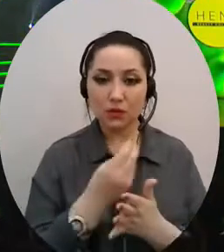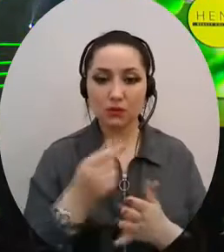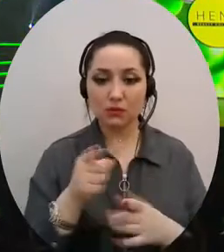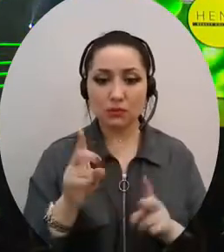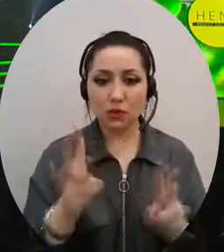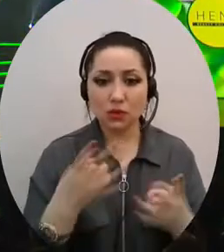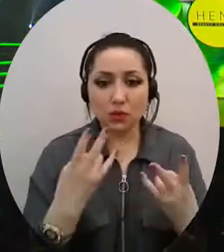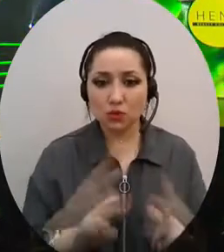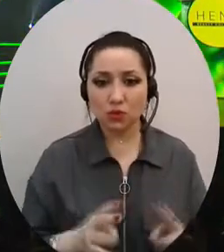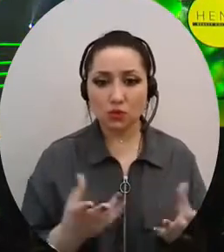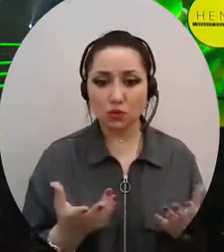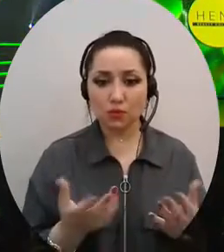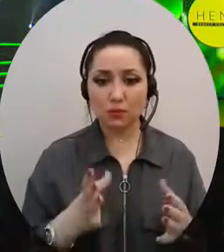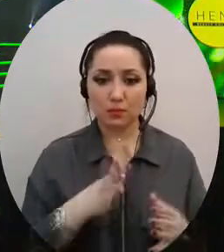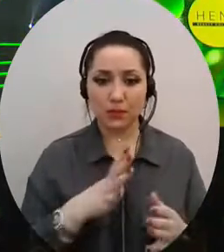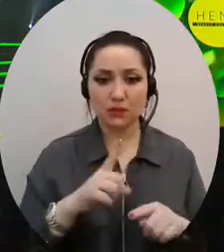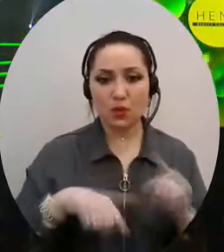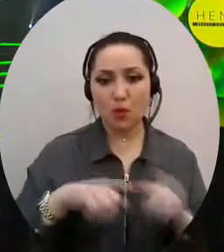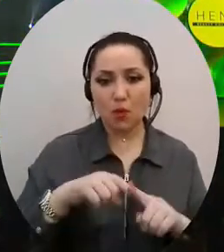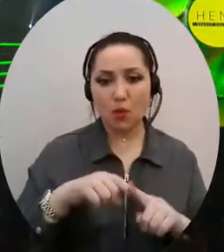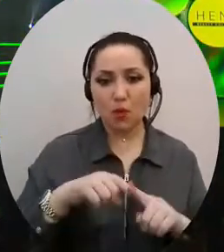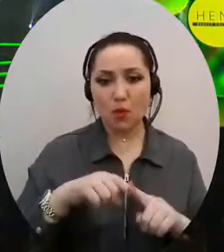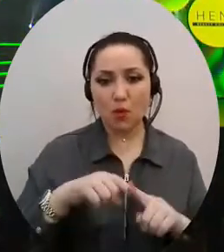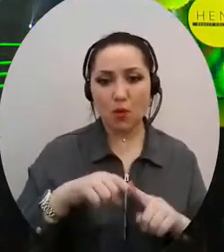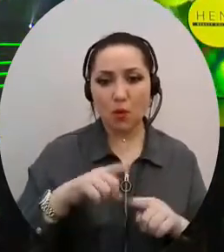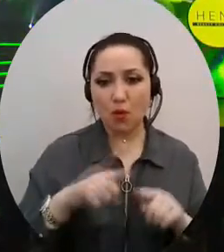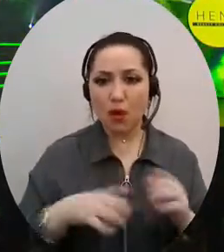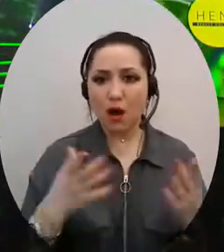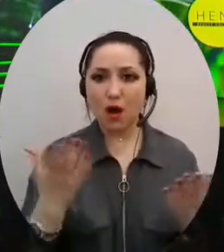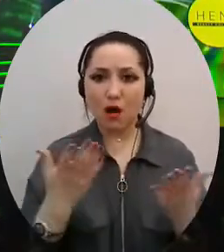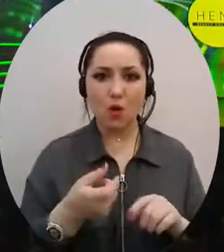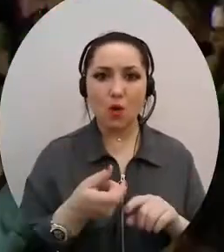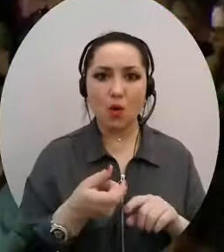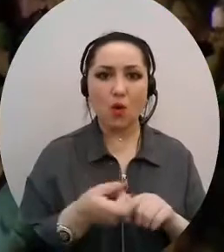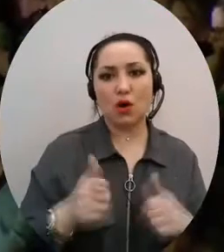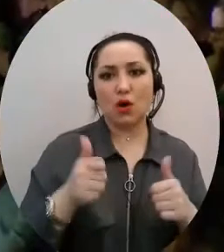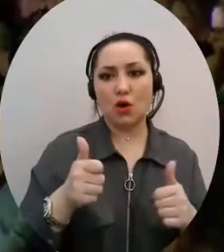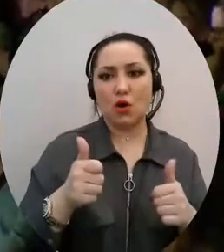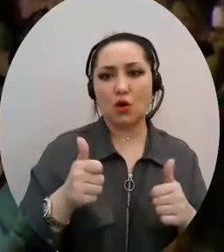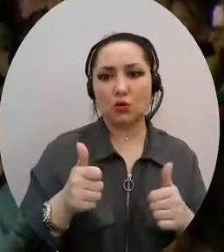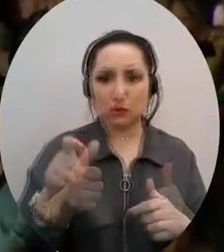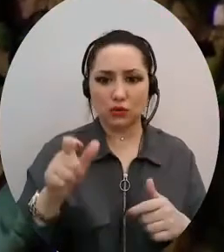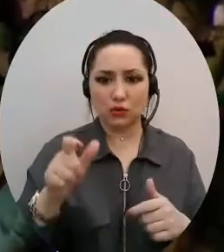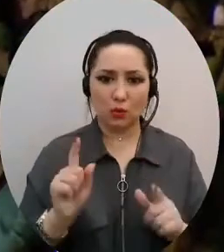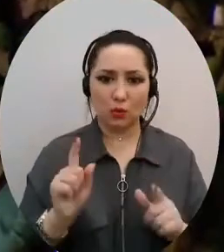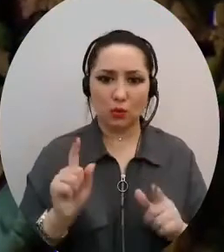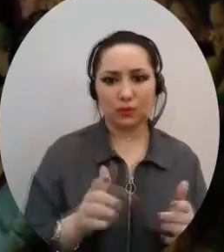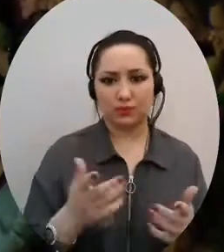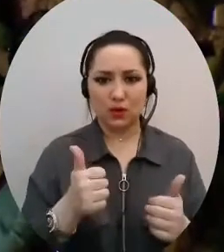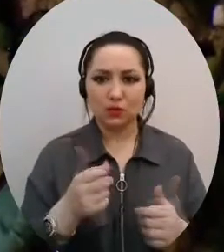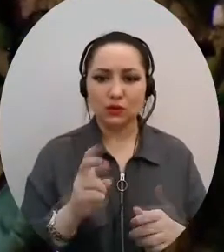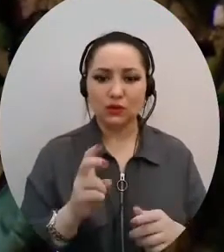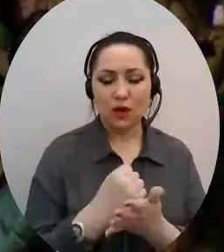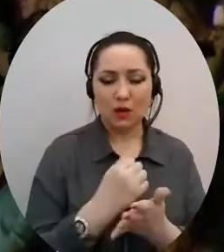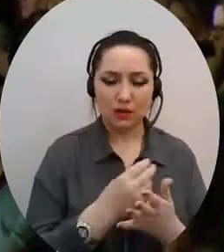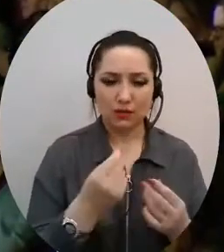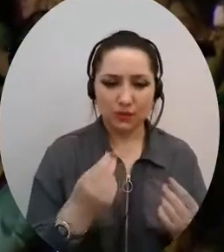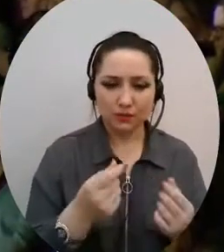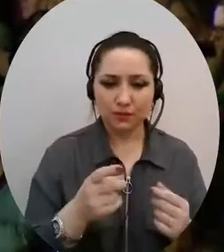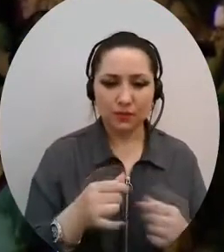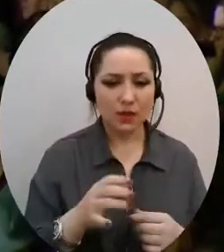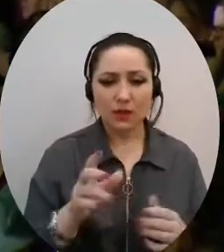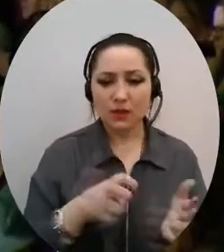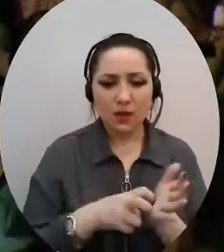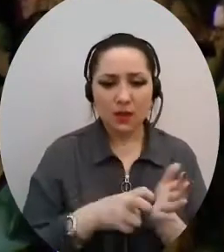нужно быть родственником какого-то очень богатого человека, чтобы он тебя устроил по блату, и ты из-за этого зарабатывал деньги. Знаете, не бойтесь,